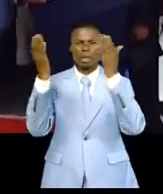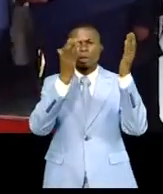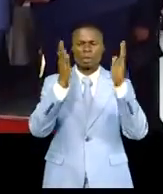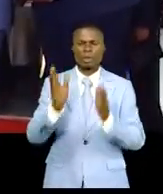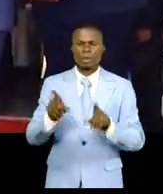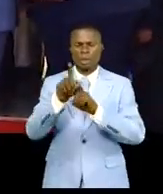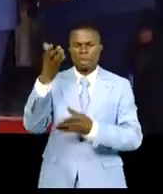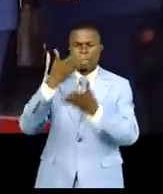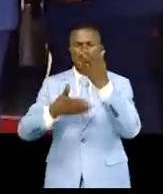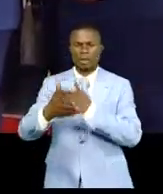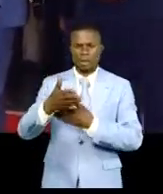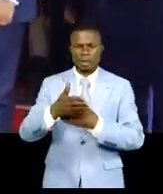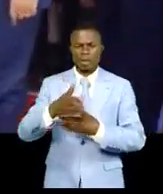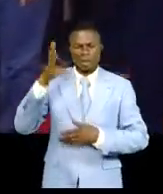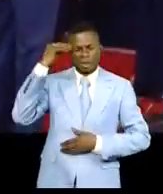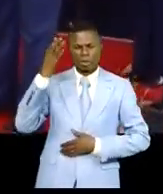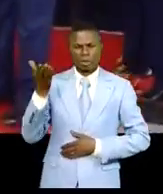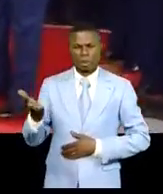des échanges économiques.